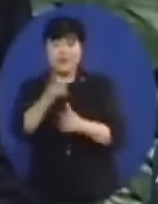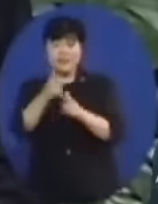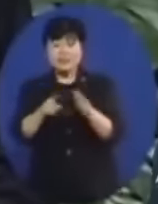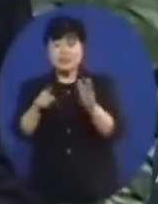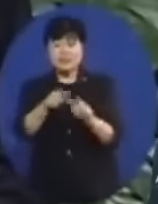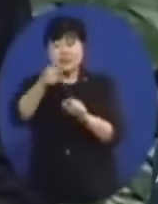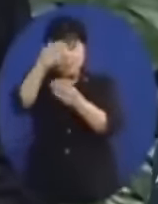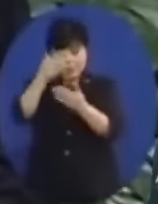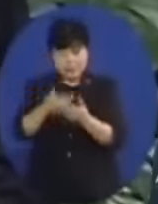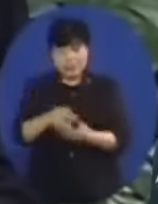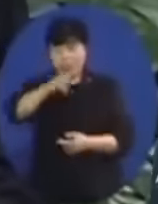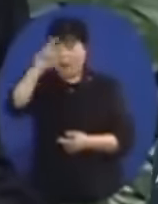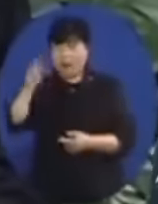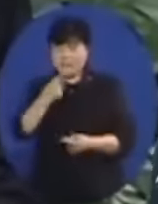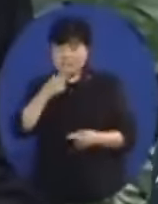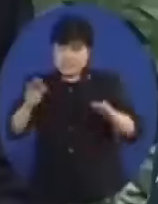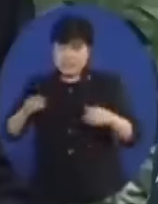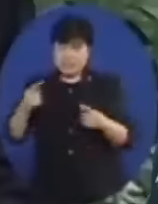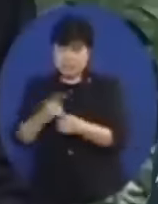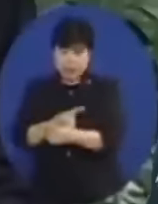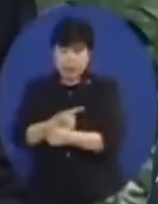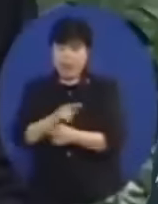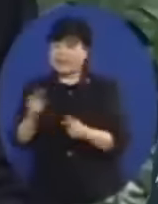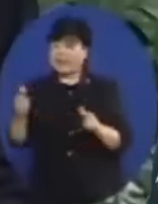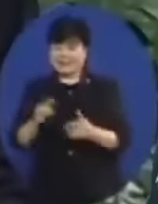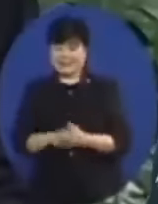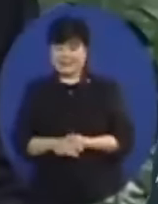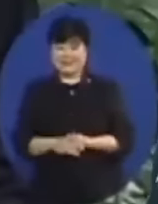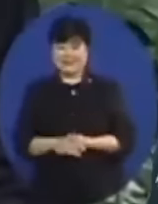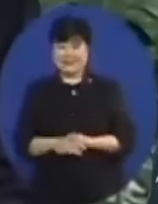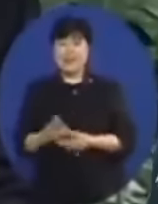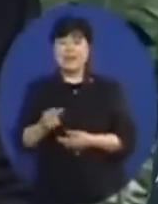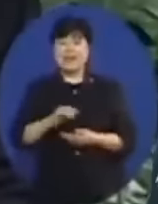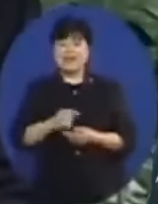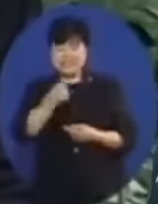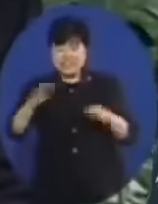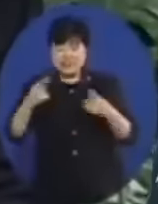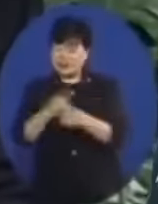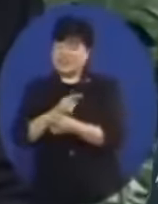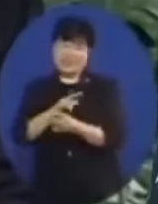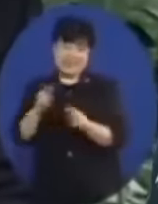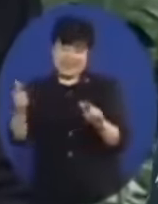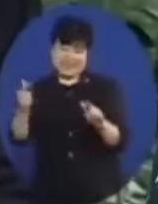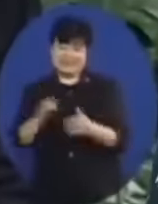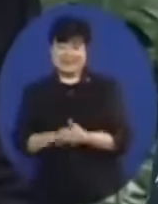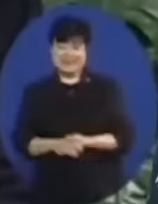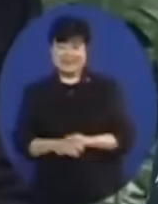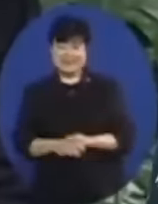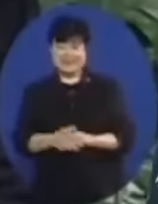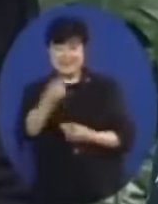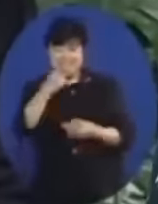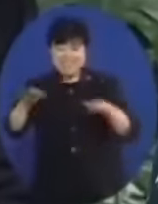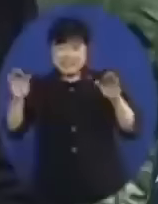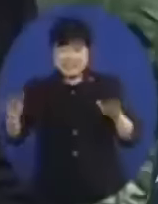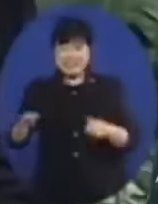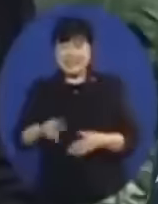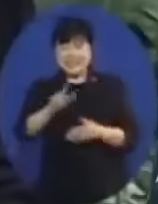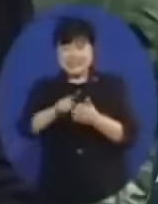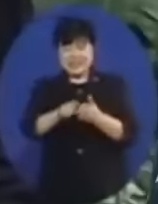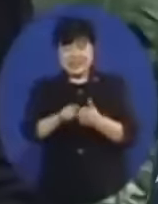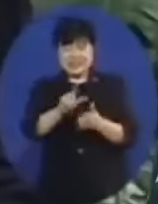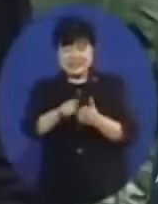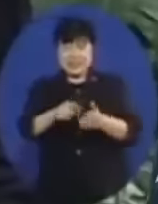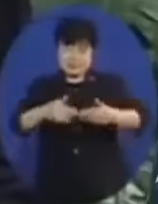믿고 구원받았다고 해서 천사가 안 된다고 낙심하면 안 됩니다. 그렇게 빨리 천사가 되나요? 천사가 되는데 좀 시간 걸리지.